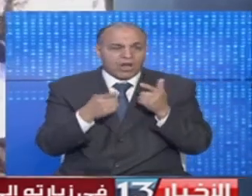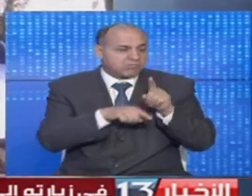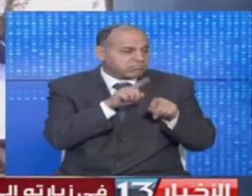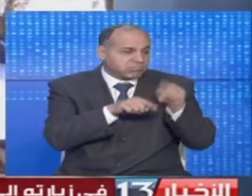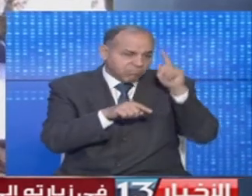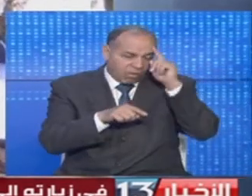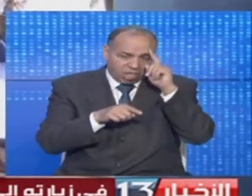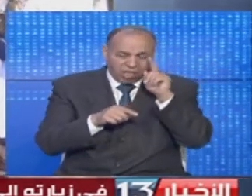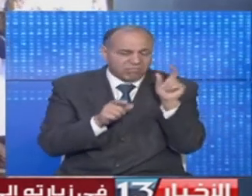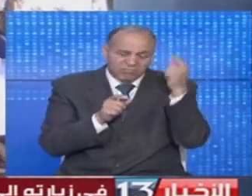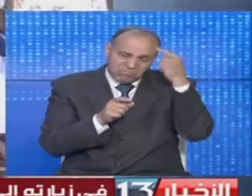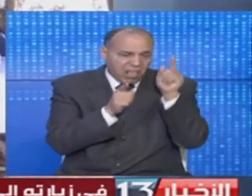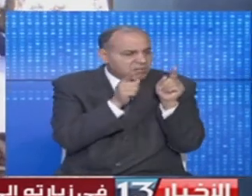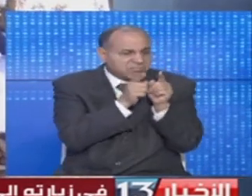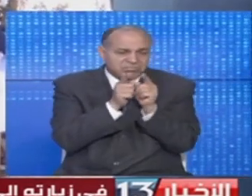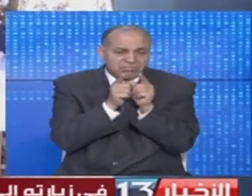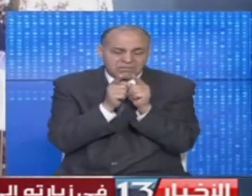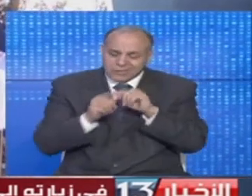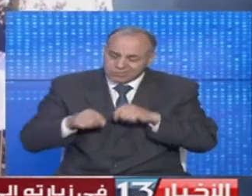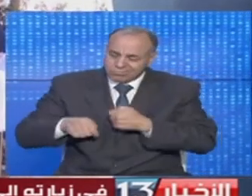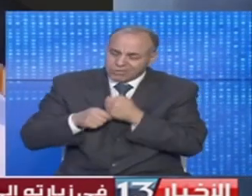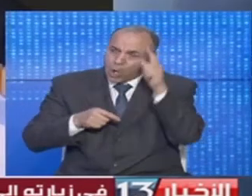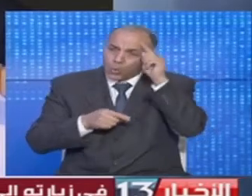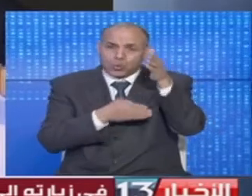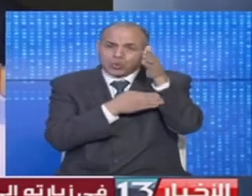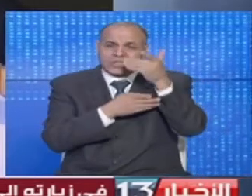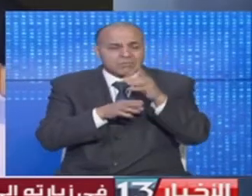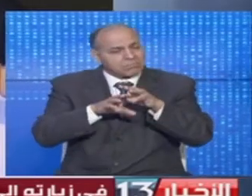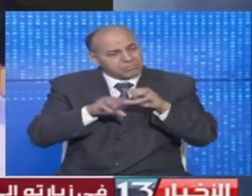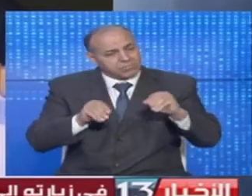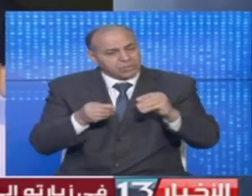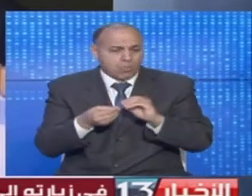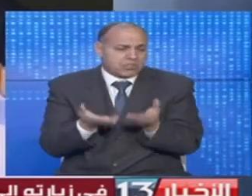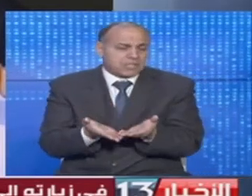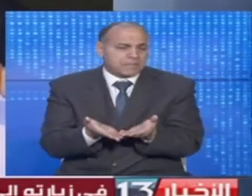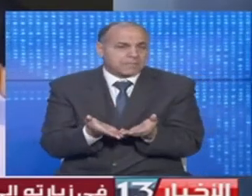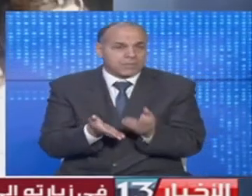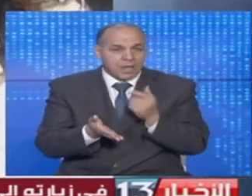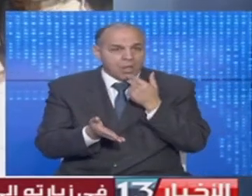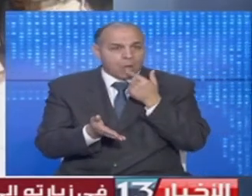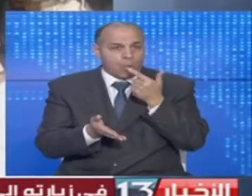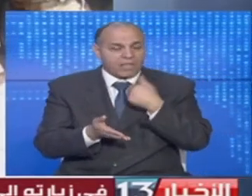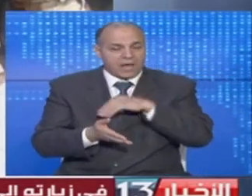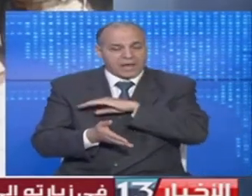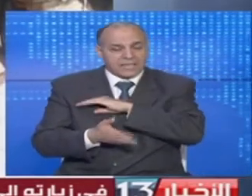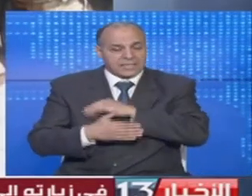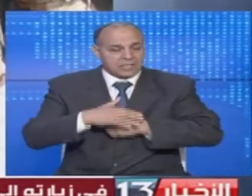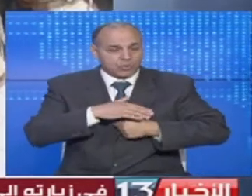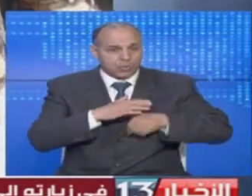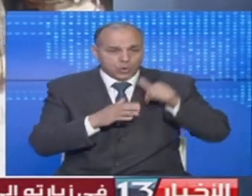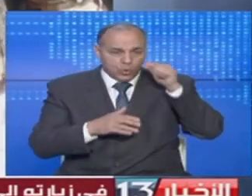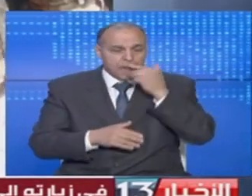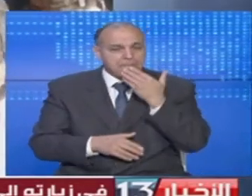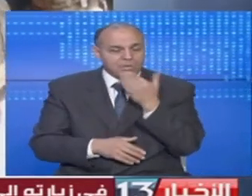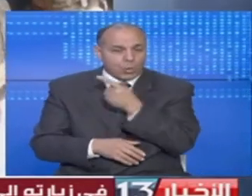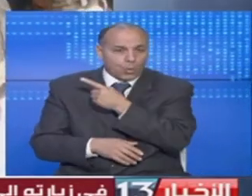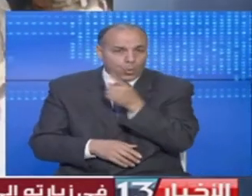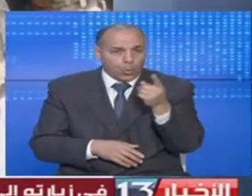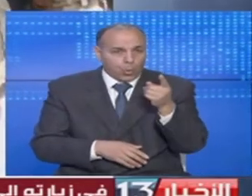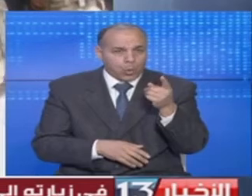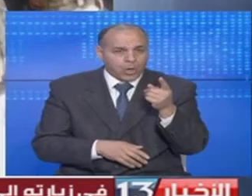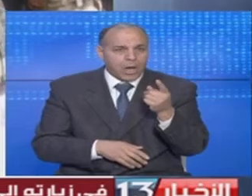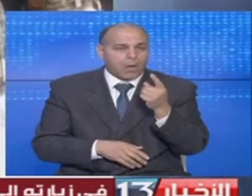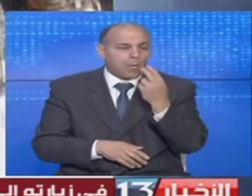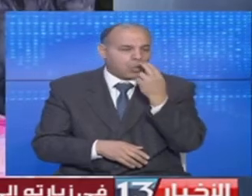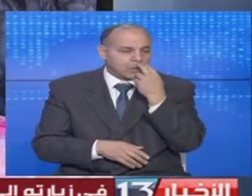البعض المصالح الضيقة على مصلحة بلادنا واستقرار أوضاعها. وتوجه رئيس الدولة بالشكر للقوات